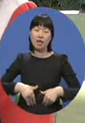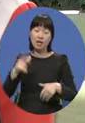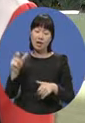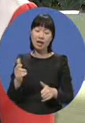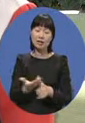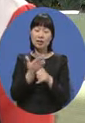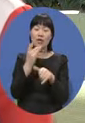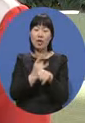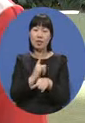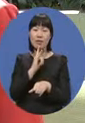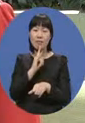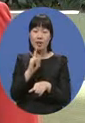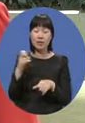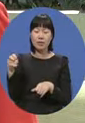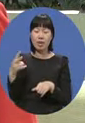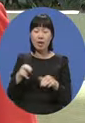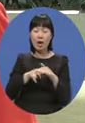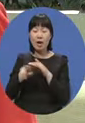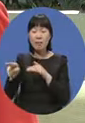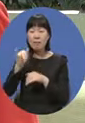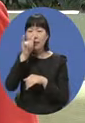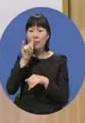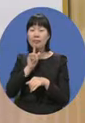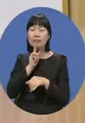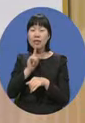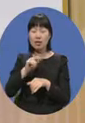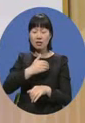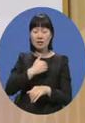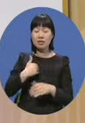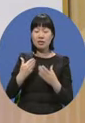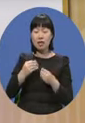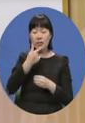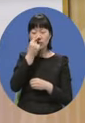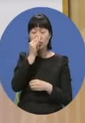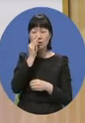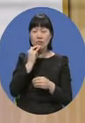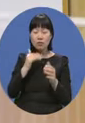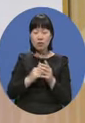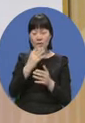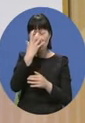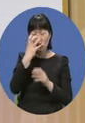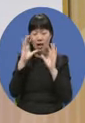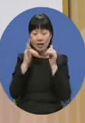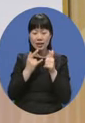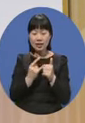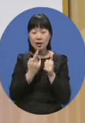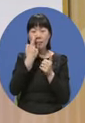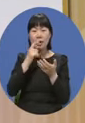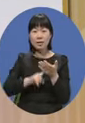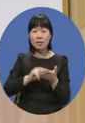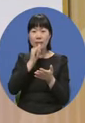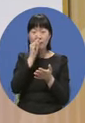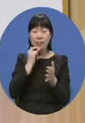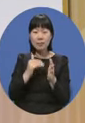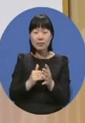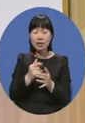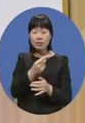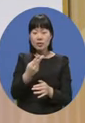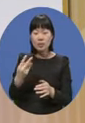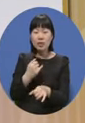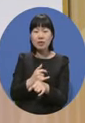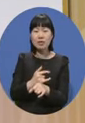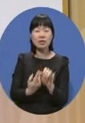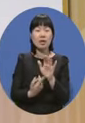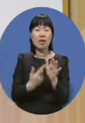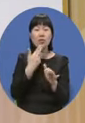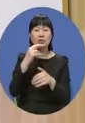하셔야 되는 거죠 또 회피 형이에요 자신감이 부족하거나 또 우울한 아이에게 이제 발견이 되는데 한두 번 해서 이렇게